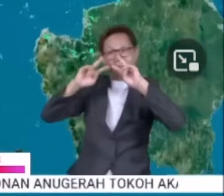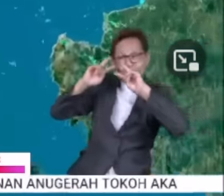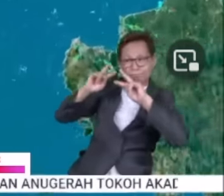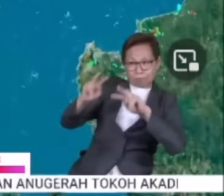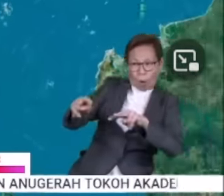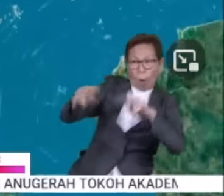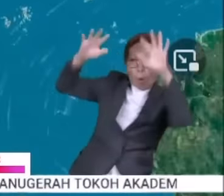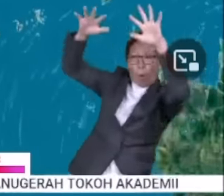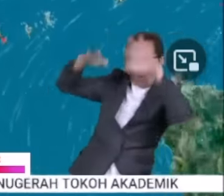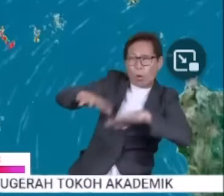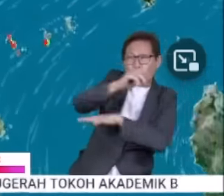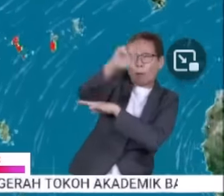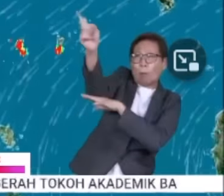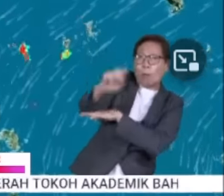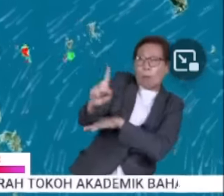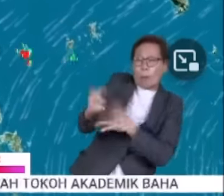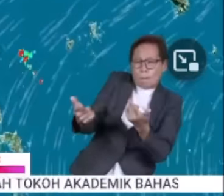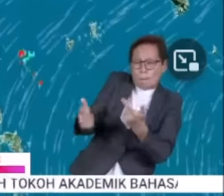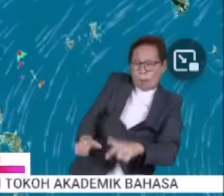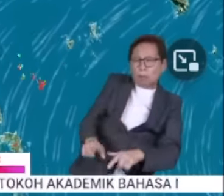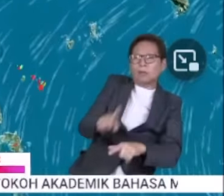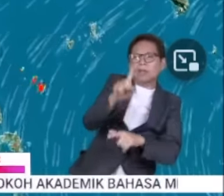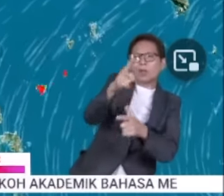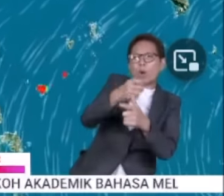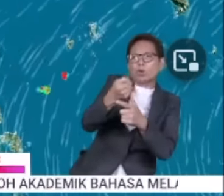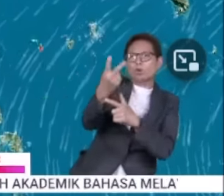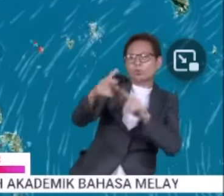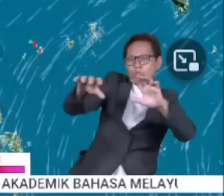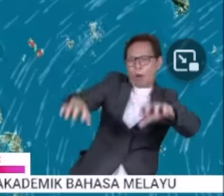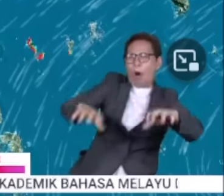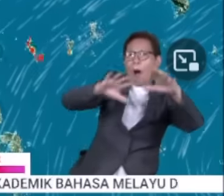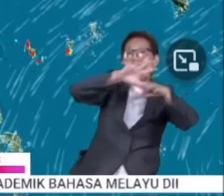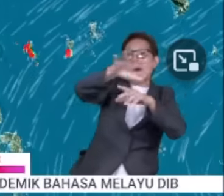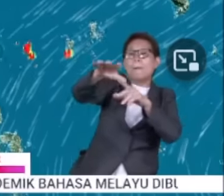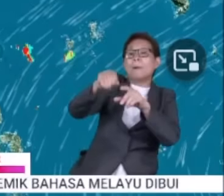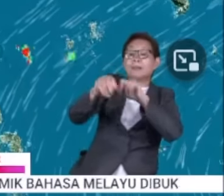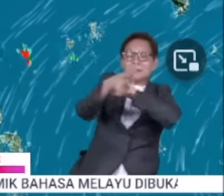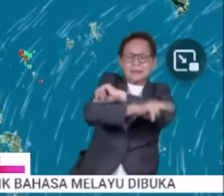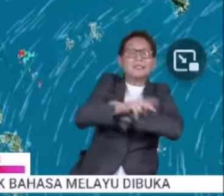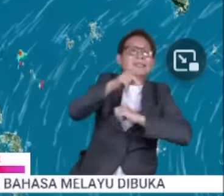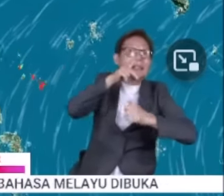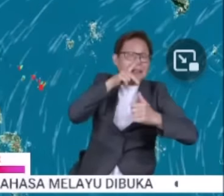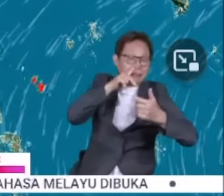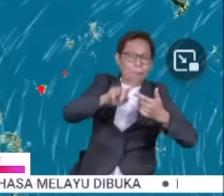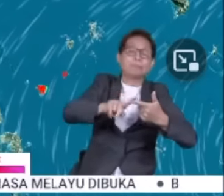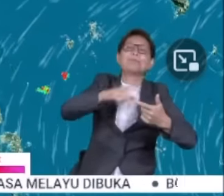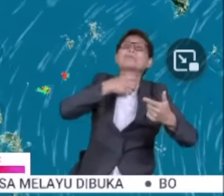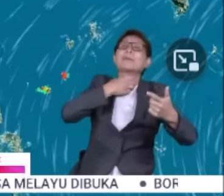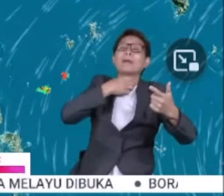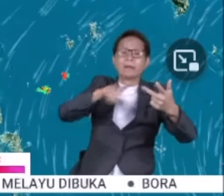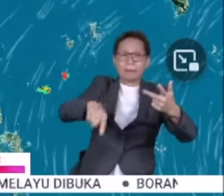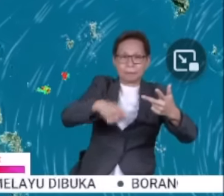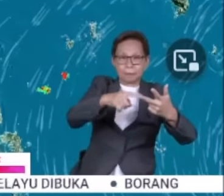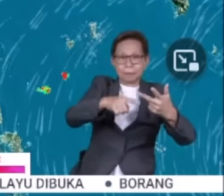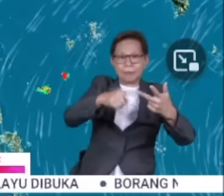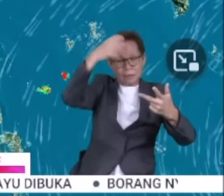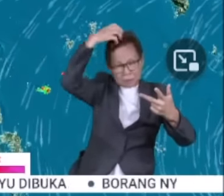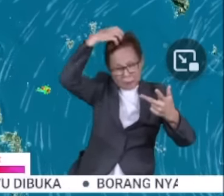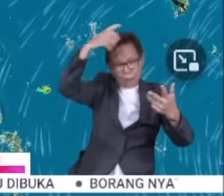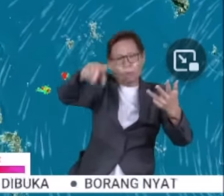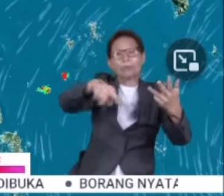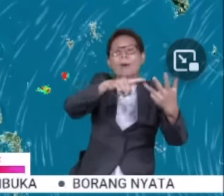diperhatikan keadaan hujan seteribut petir sedang berlaku di satu dua tempat melibatkan negeri Kedah, Perak,